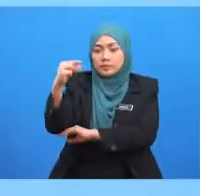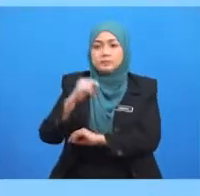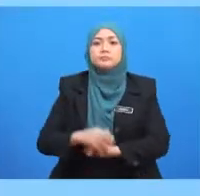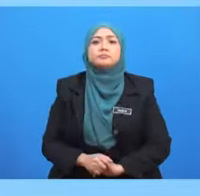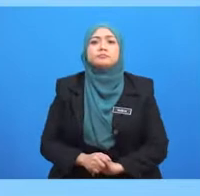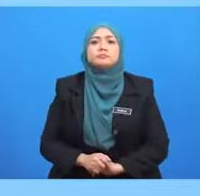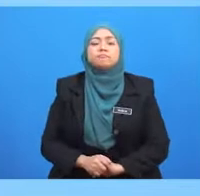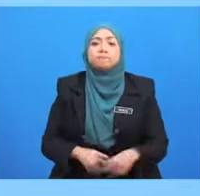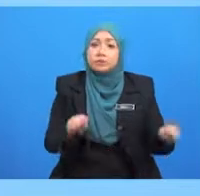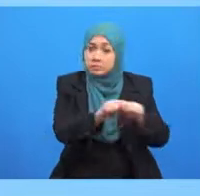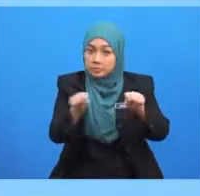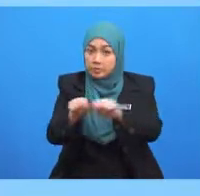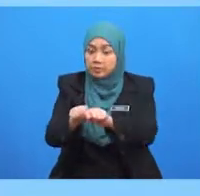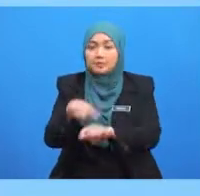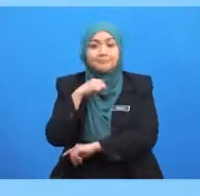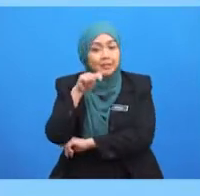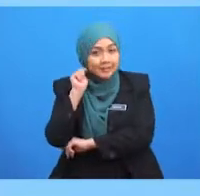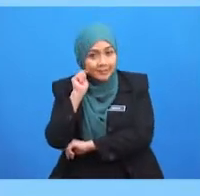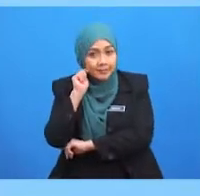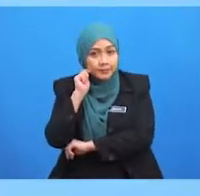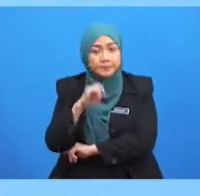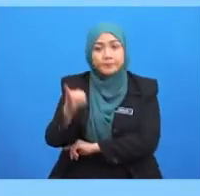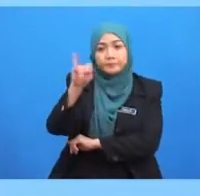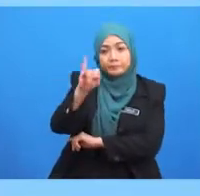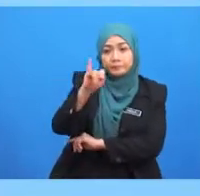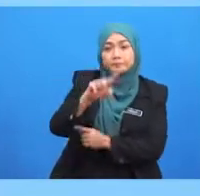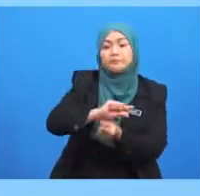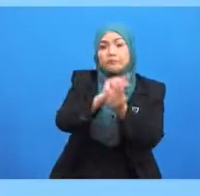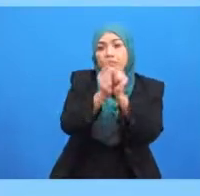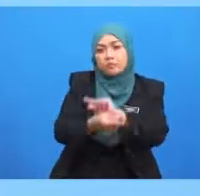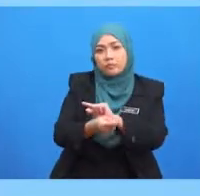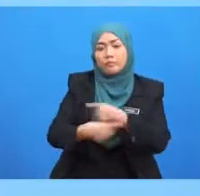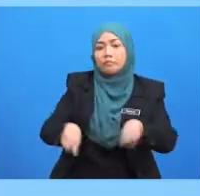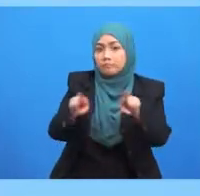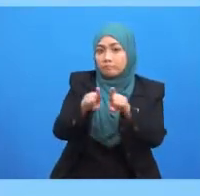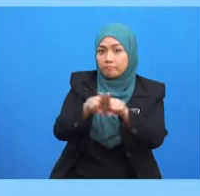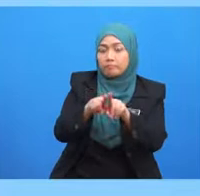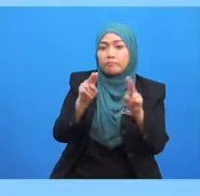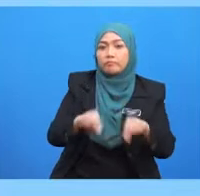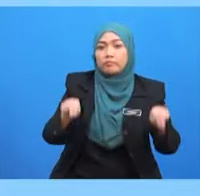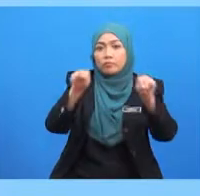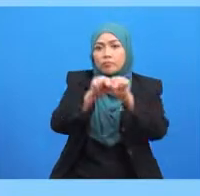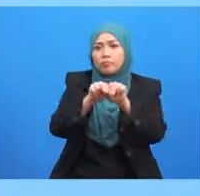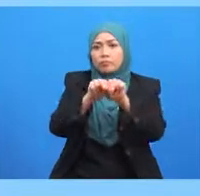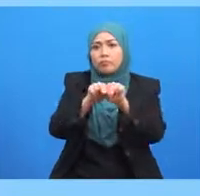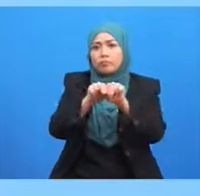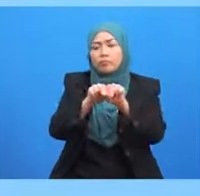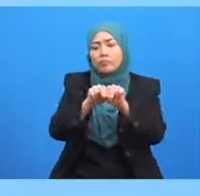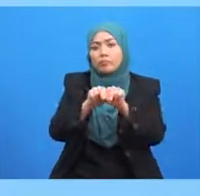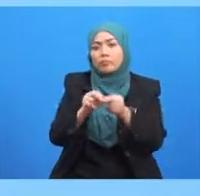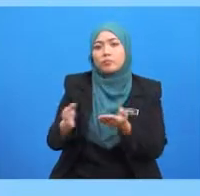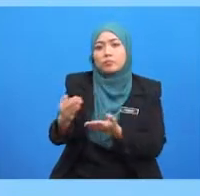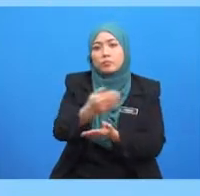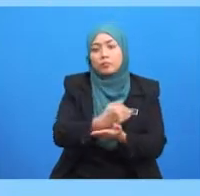seperti cekgu Terangkan tadi indeks gubahan Adella nilai pura the beberapa